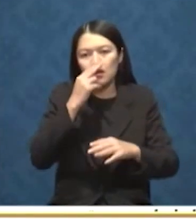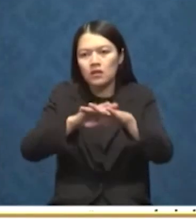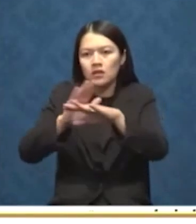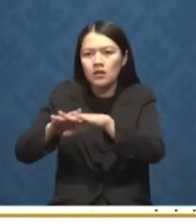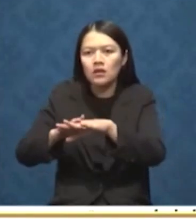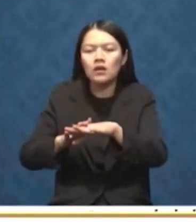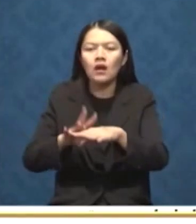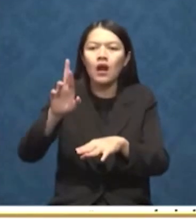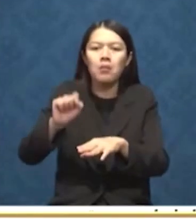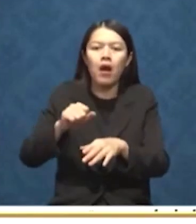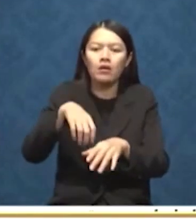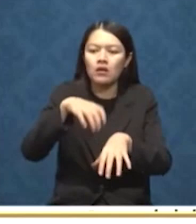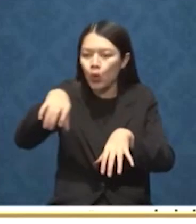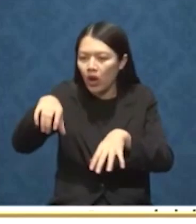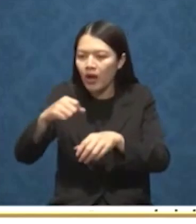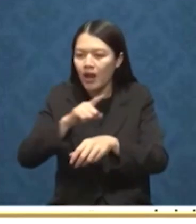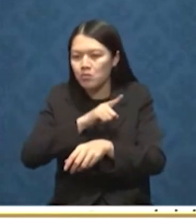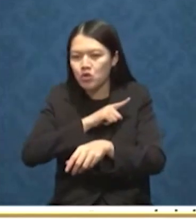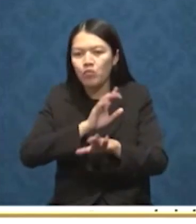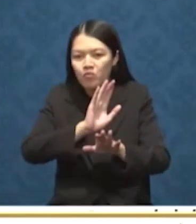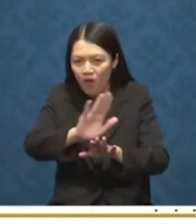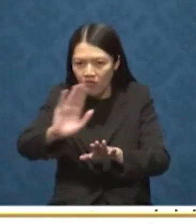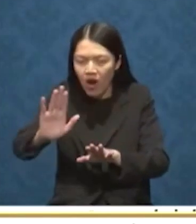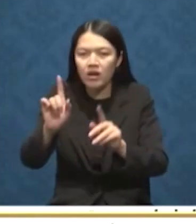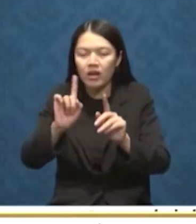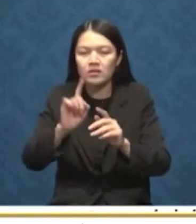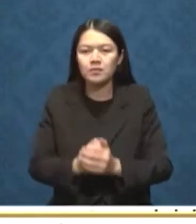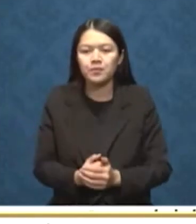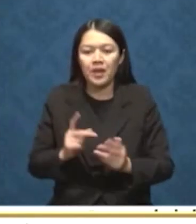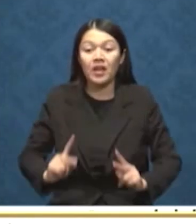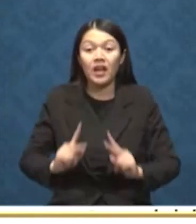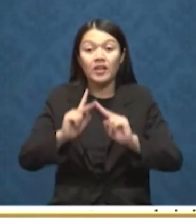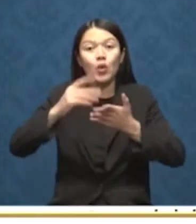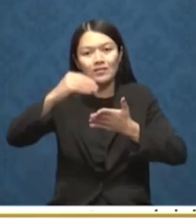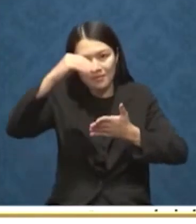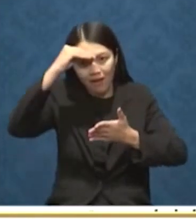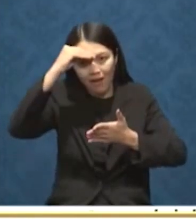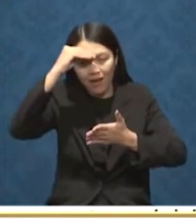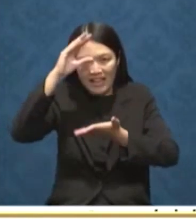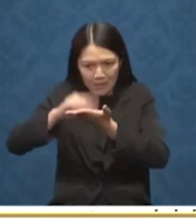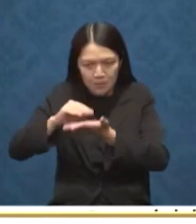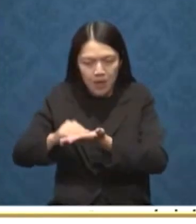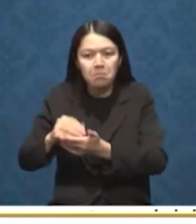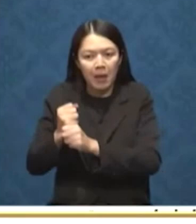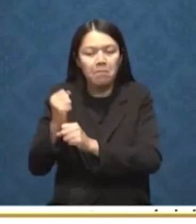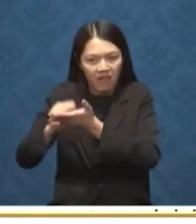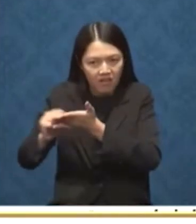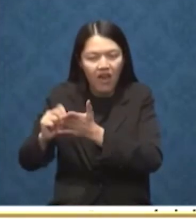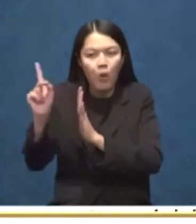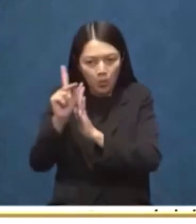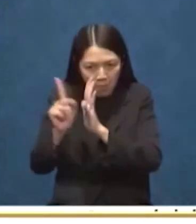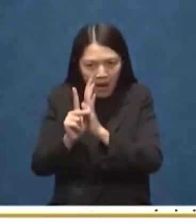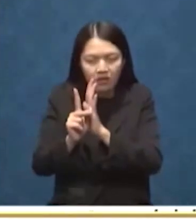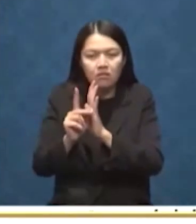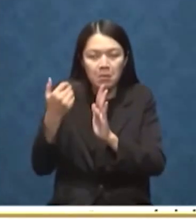ผ่านสพายแหงนี้ไปยงหนวยงานที่เกี่วของเลยครัวาวันนี้กอรโศศาธิการรบเรื่องนี้ไปดำเ boiled การแ como&ต้แก้กดกระส่วงหรอ